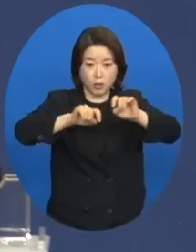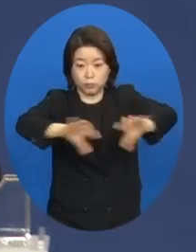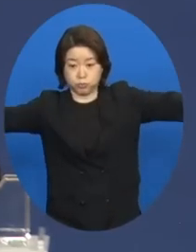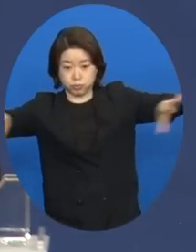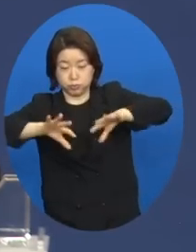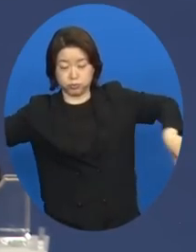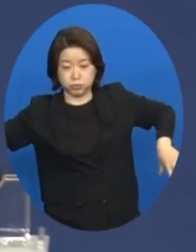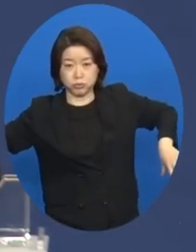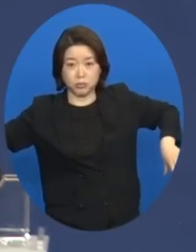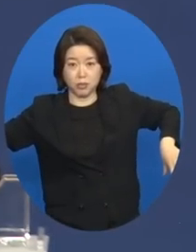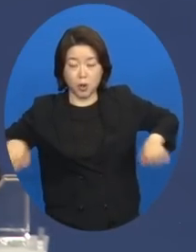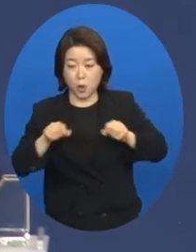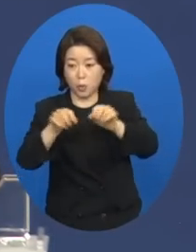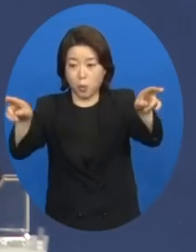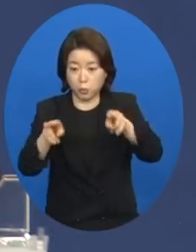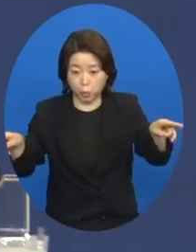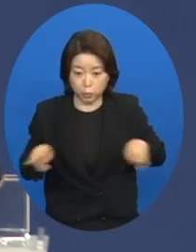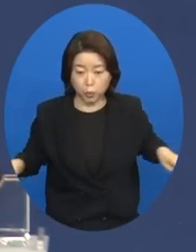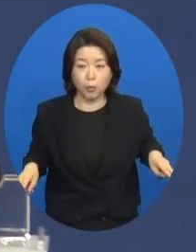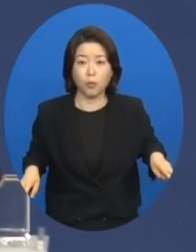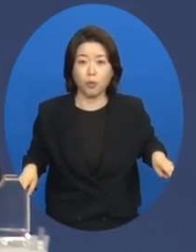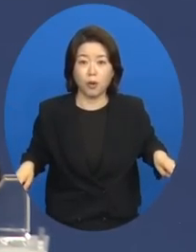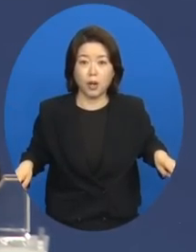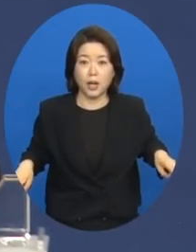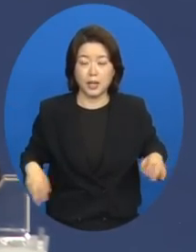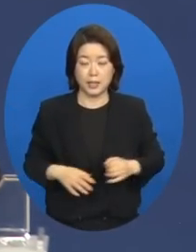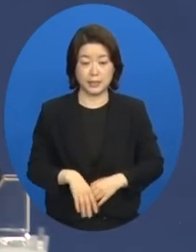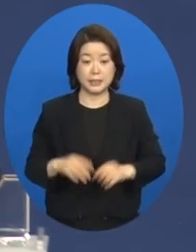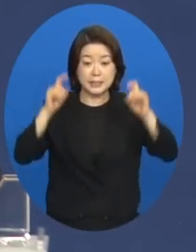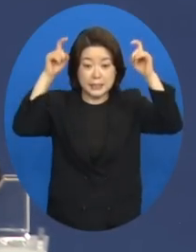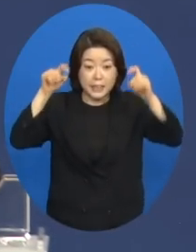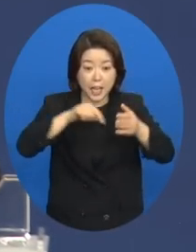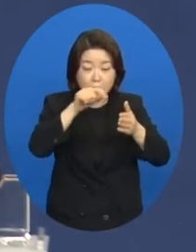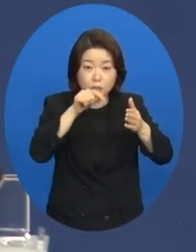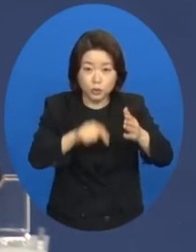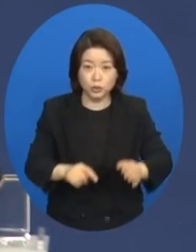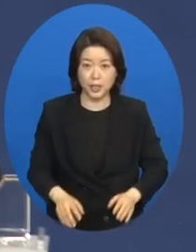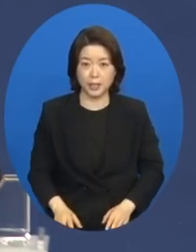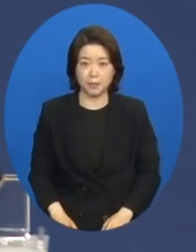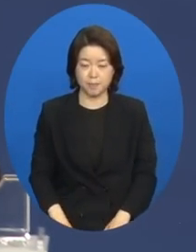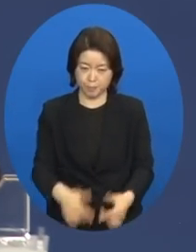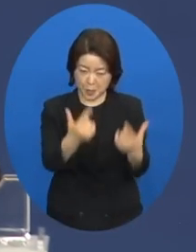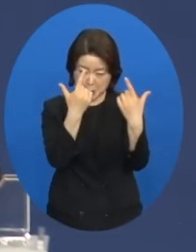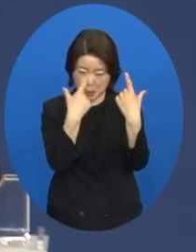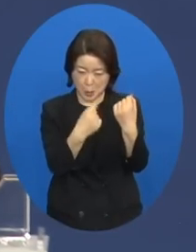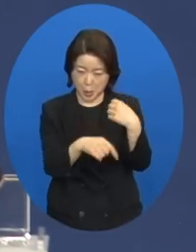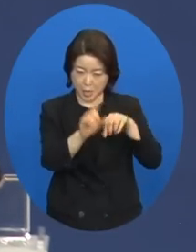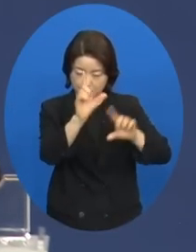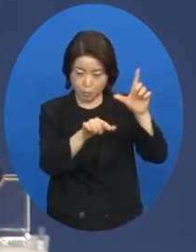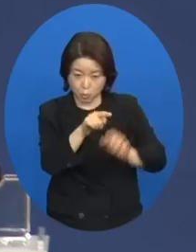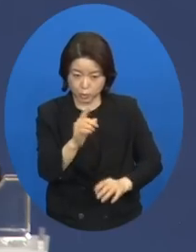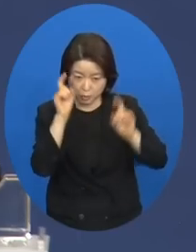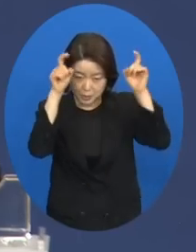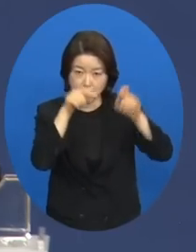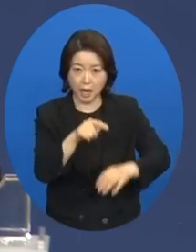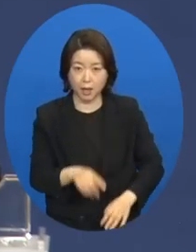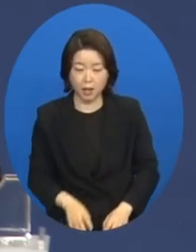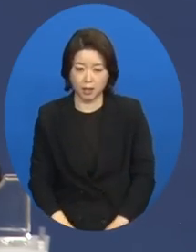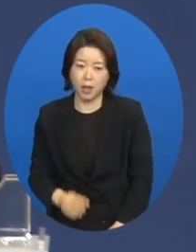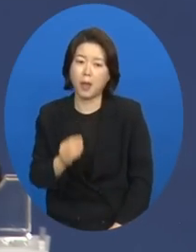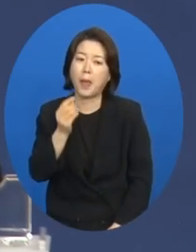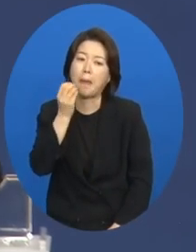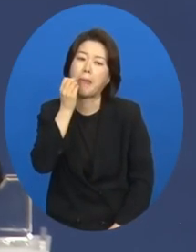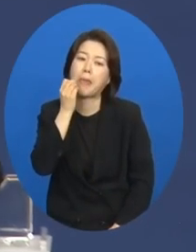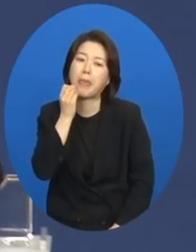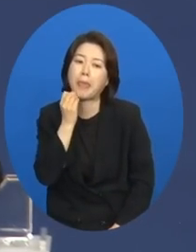다 주변에다 피해요. 그런데 그 양 중에 너무 똑같은 양인데 이상하게 침을 흘리고 있는 놈이